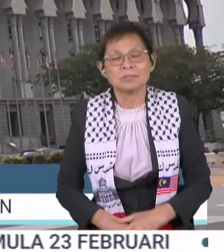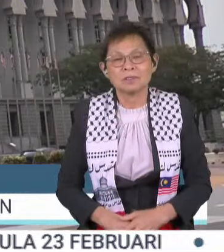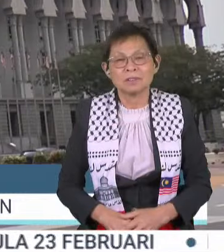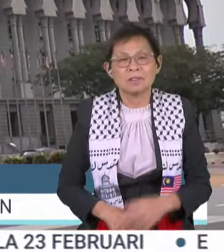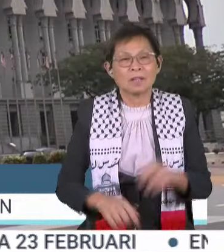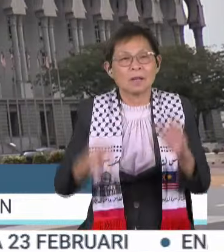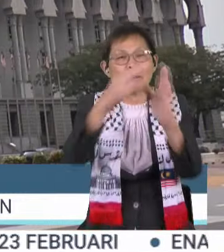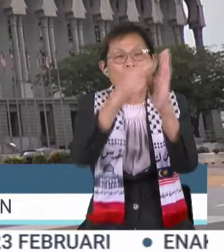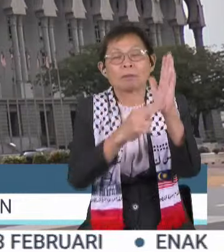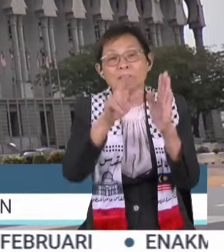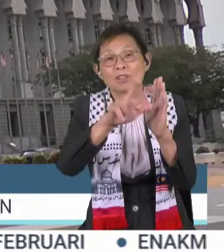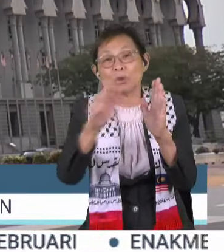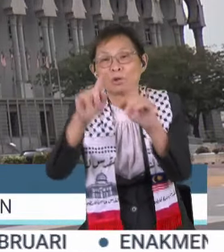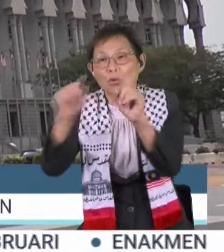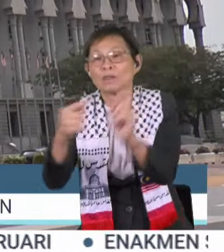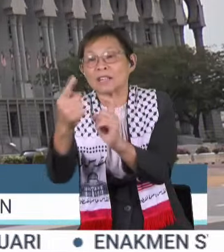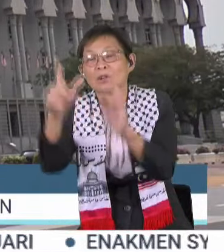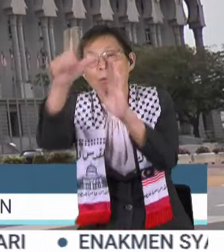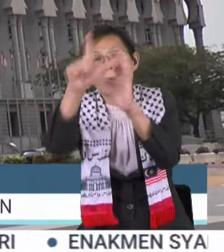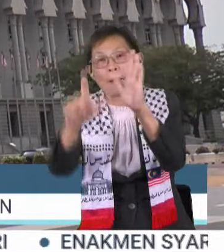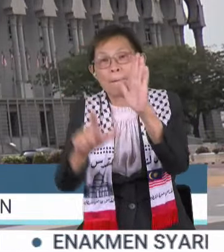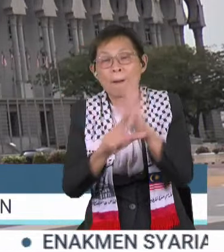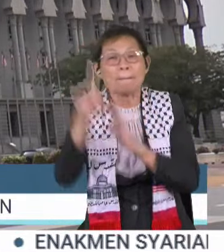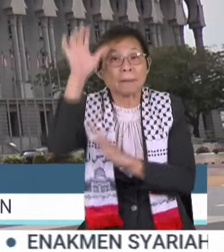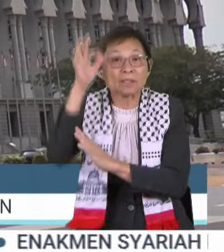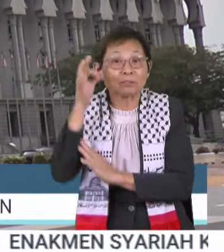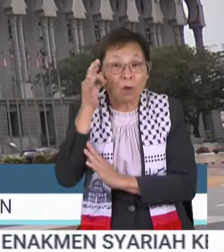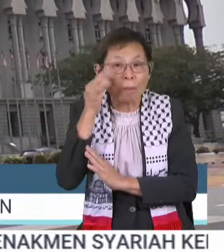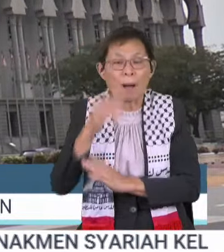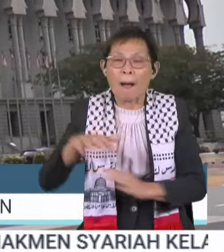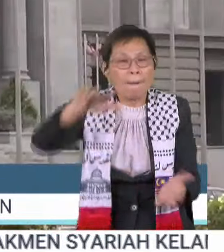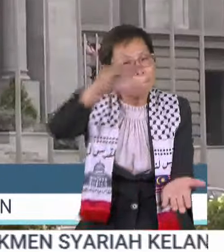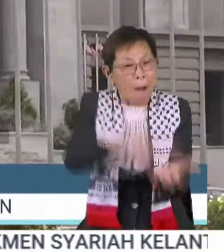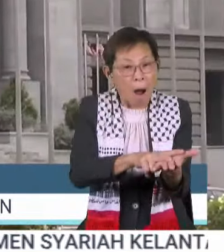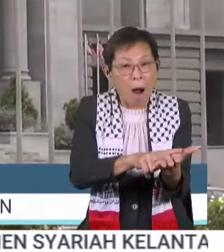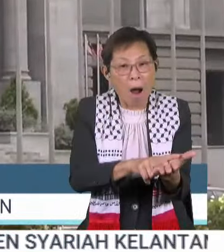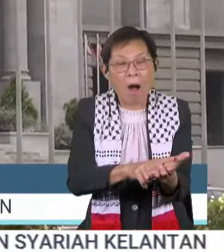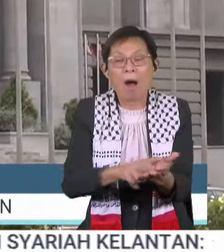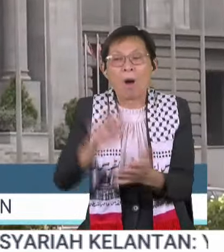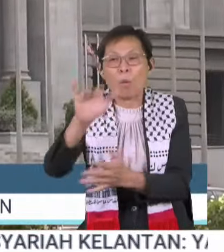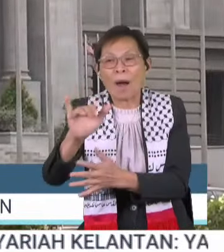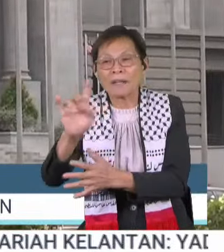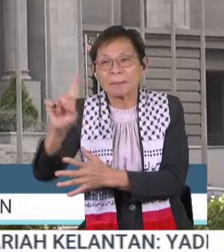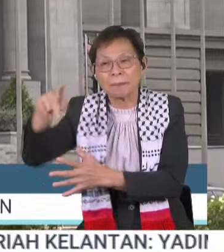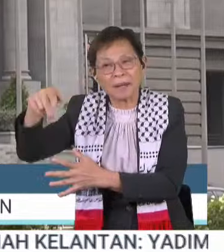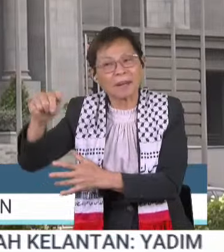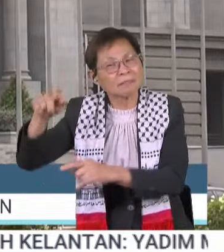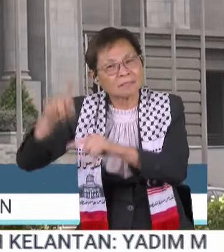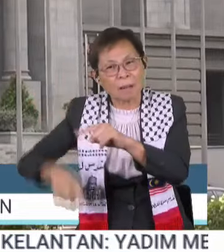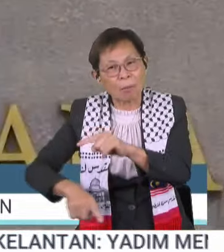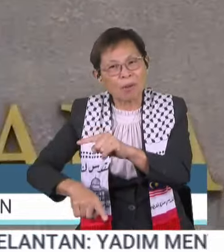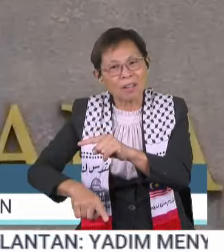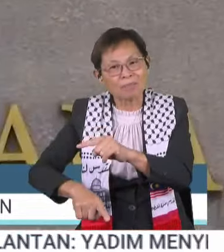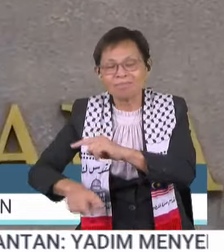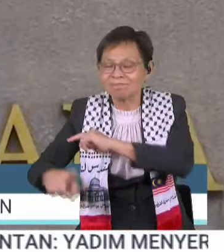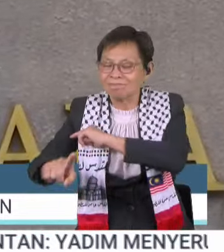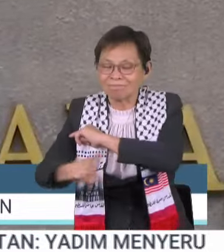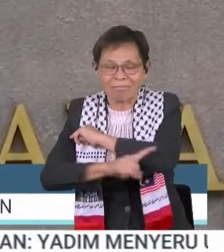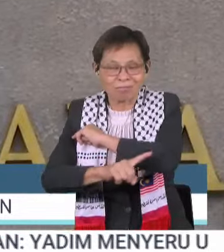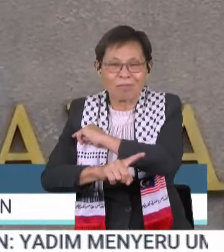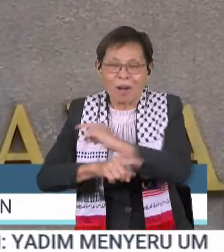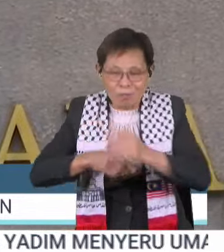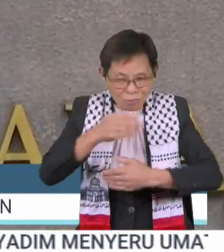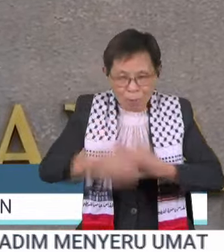Perkara 32-1 Perlembagaan Persekutuan menetapkan Yang di-Pertuan Agong tidak boleh dikenakan apa-apa